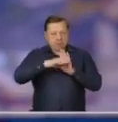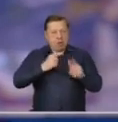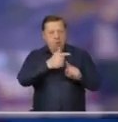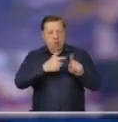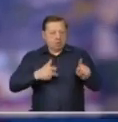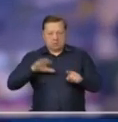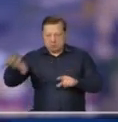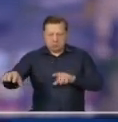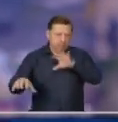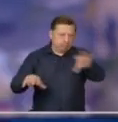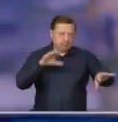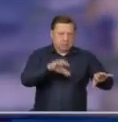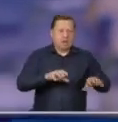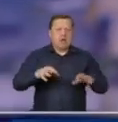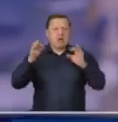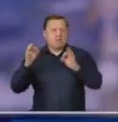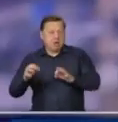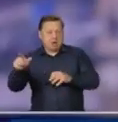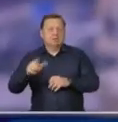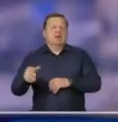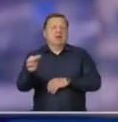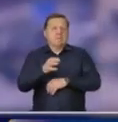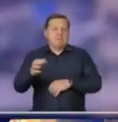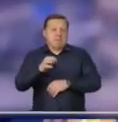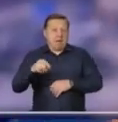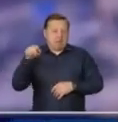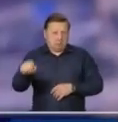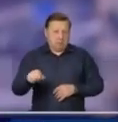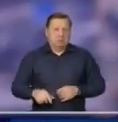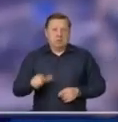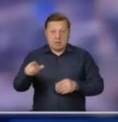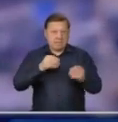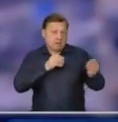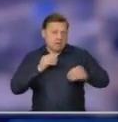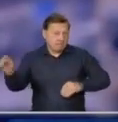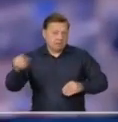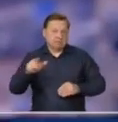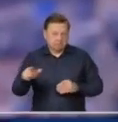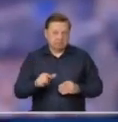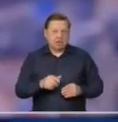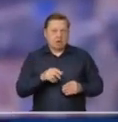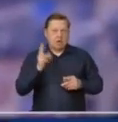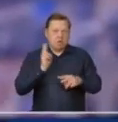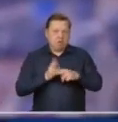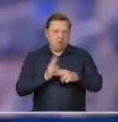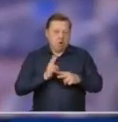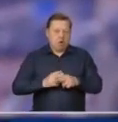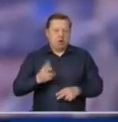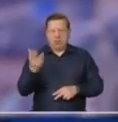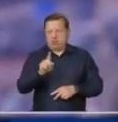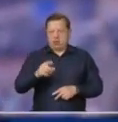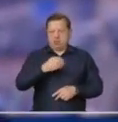będą obowiązywać na Warmii i Mazurach. To właśnie w tym regionie odnotowuje się najwyższy współczynnik zachorowań w całym kraju.